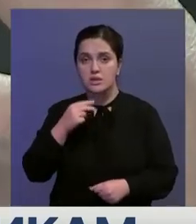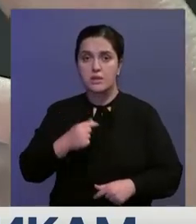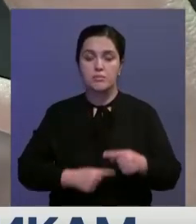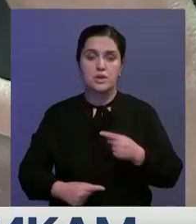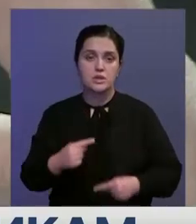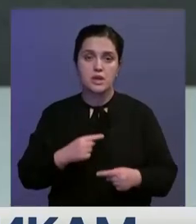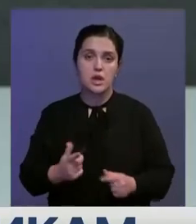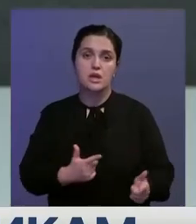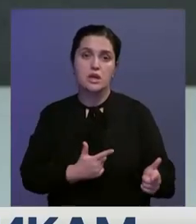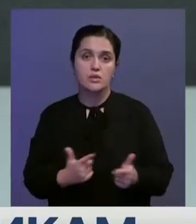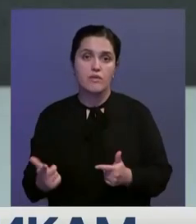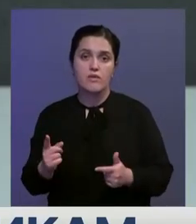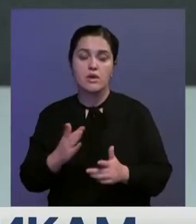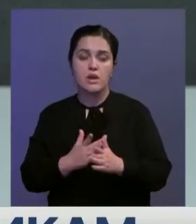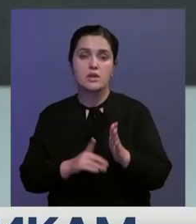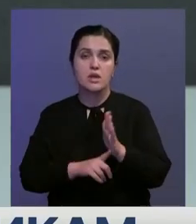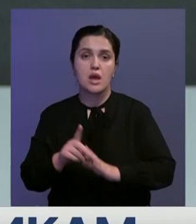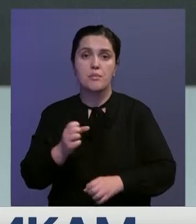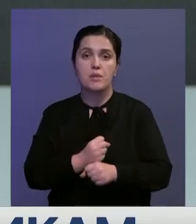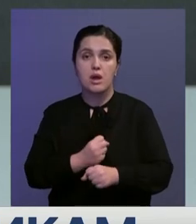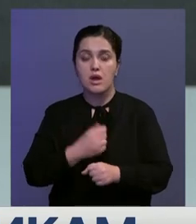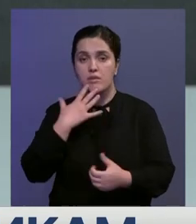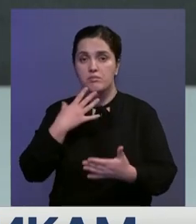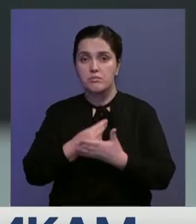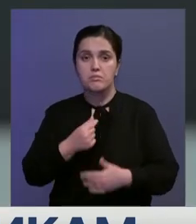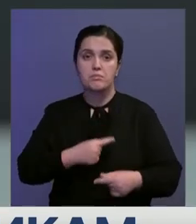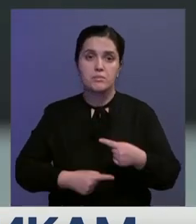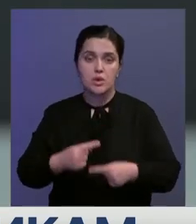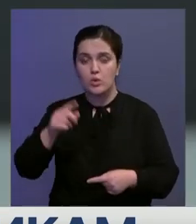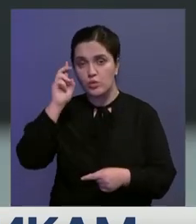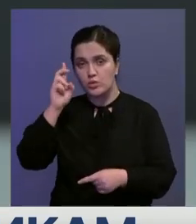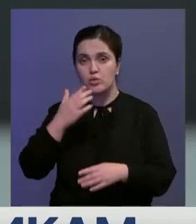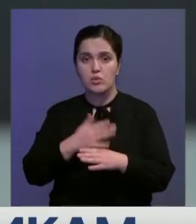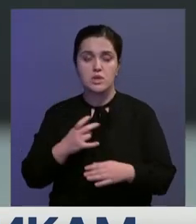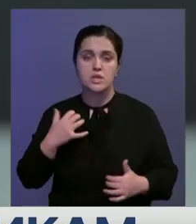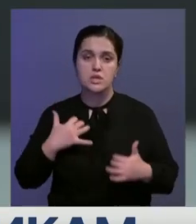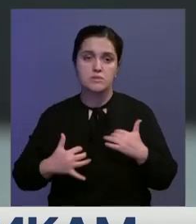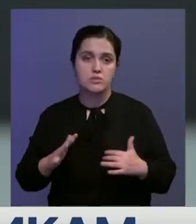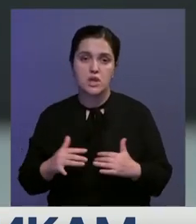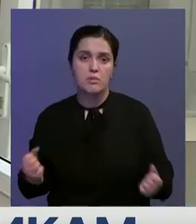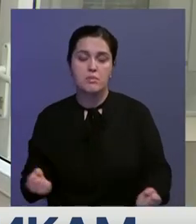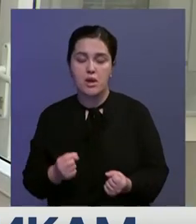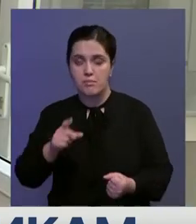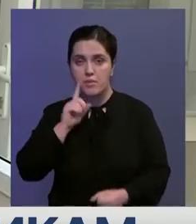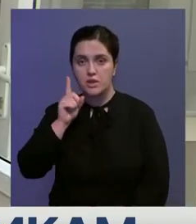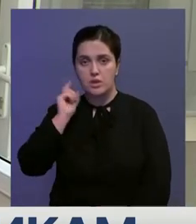предприниматели и готовы запустить их в производство. А вот отечественные бизнесмены и госструктуры не спешат поддержать молодых ученых.